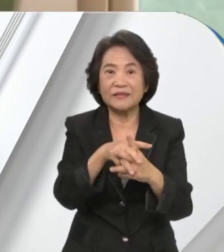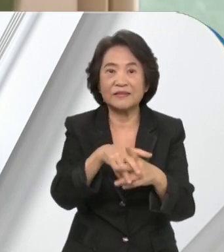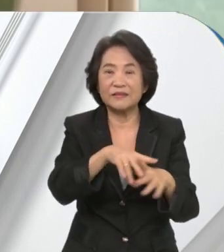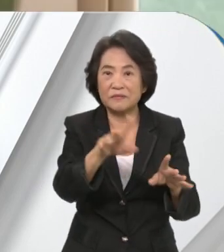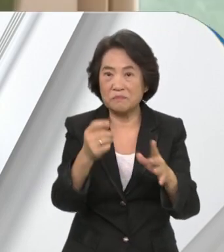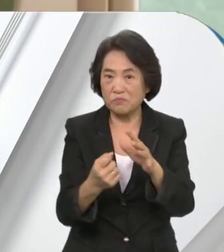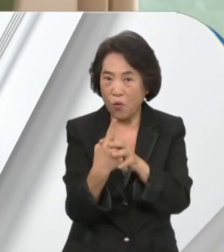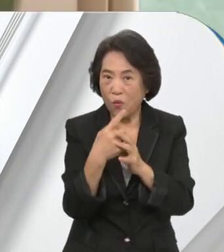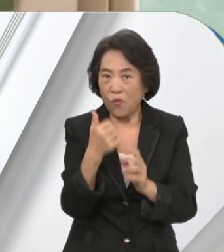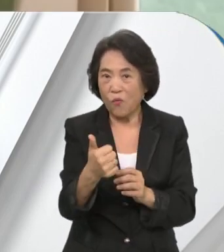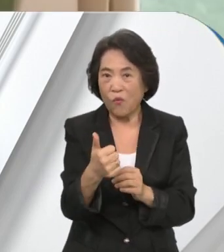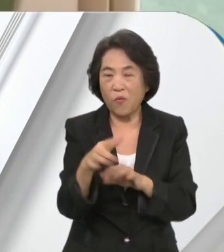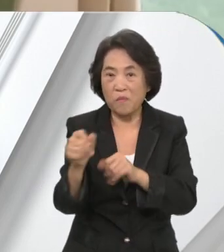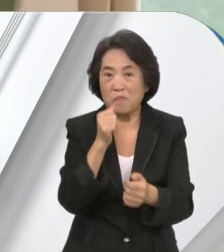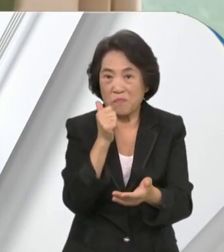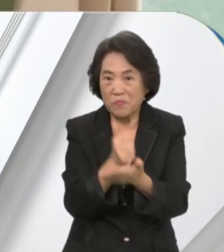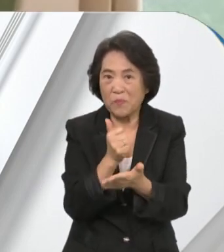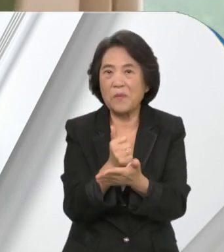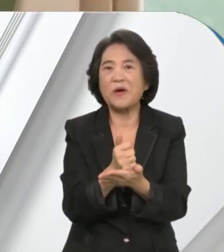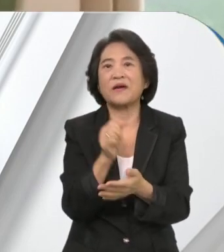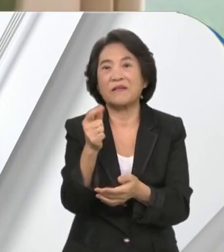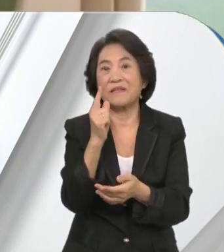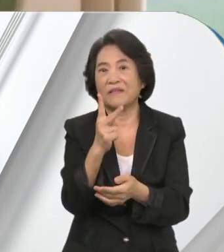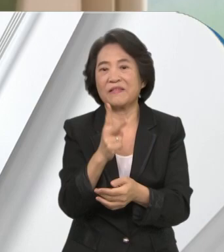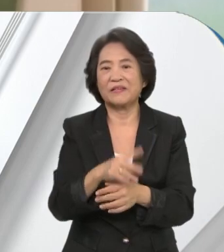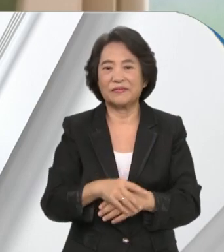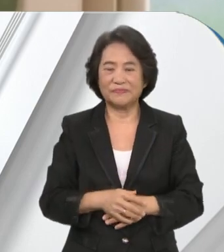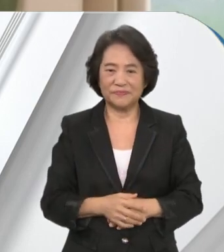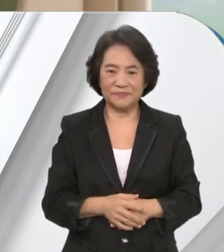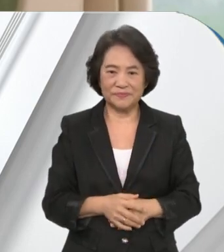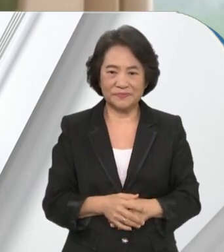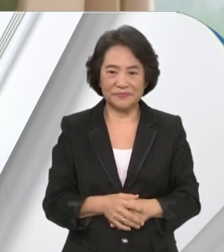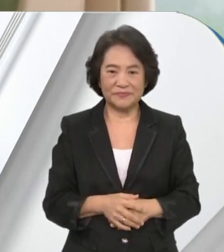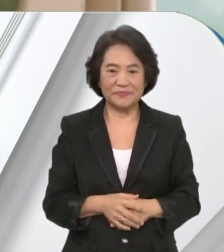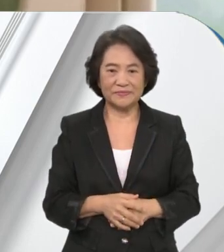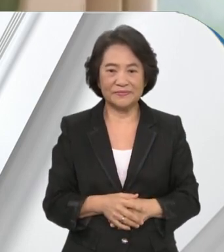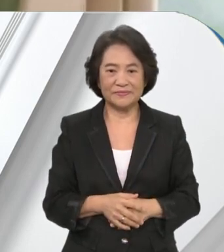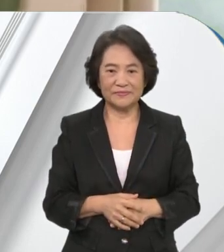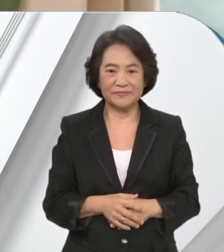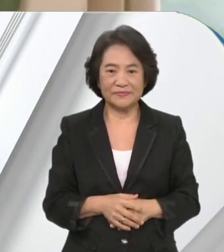气表现十分嘅大热，连带拿到位结合红台奖。